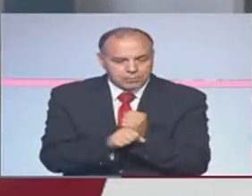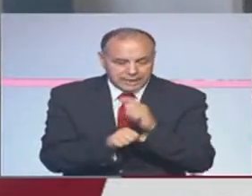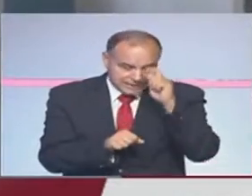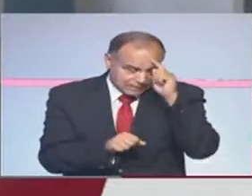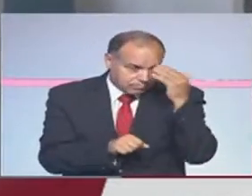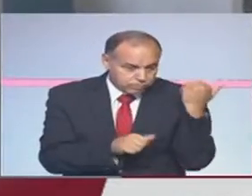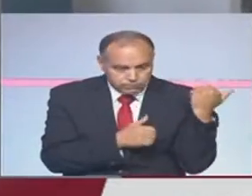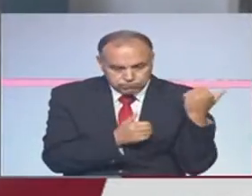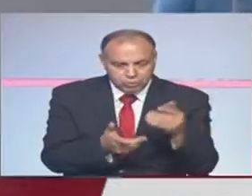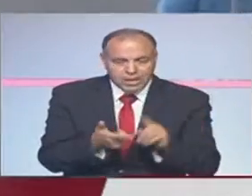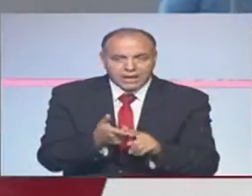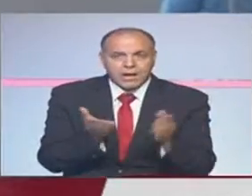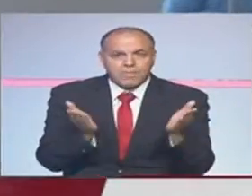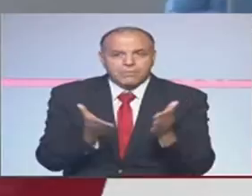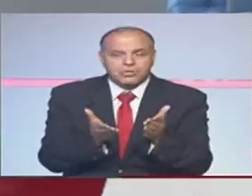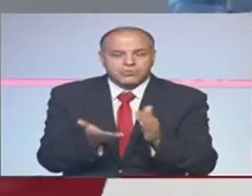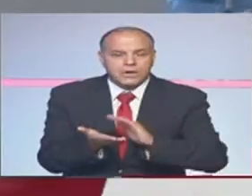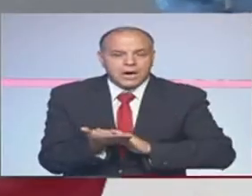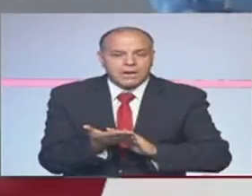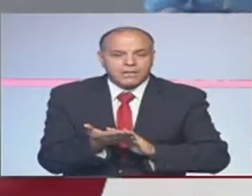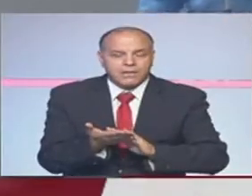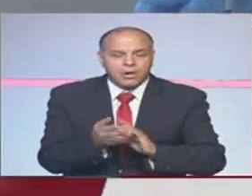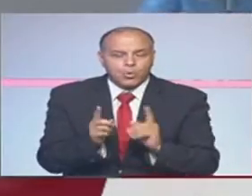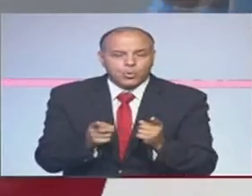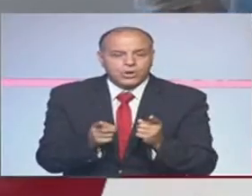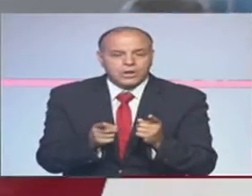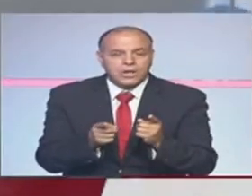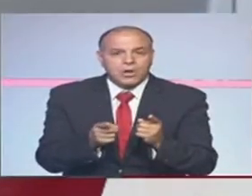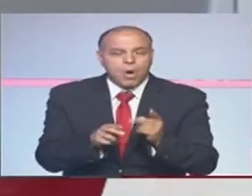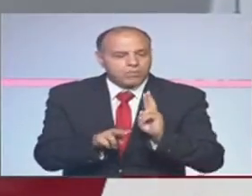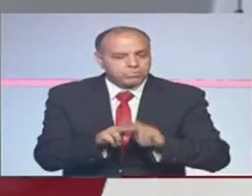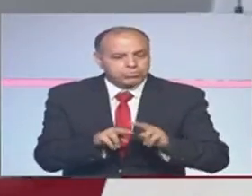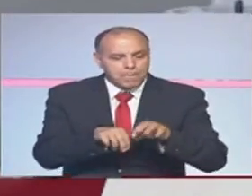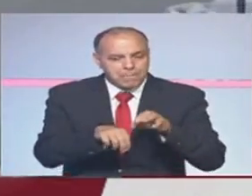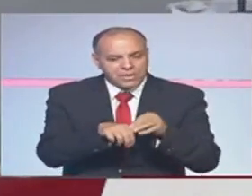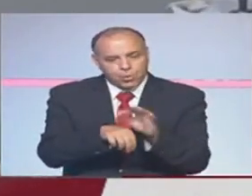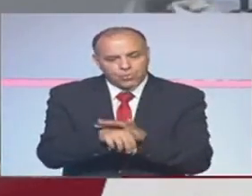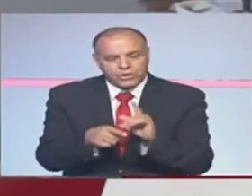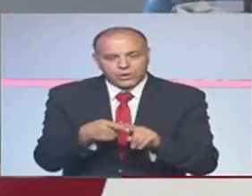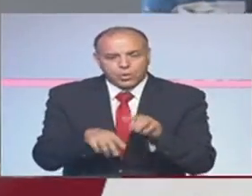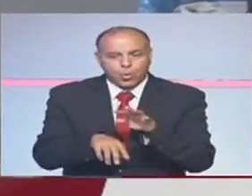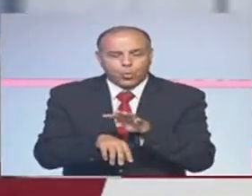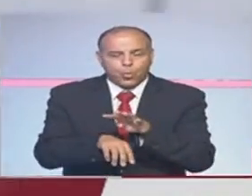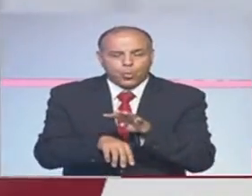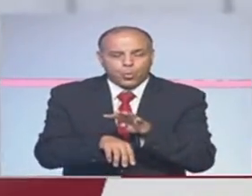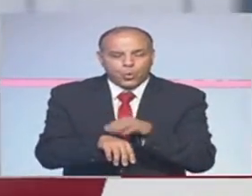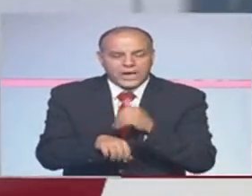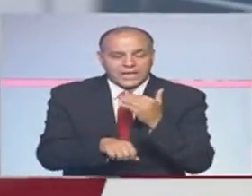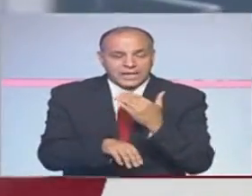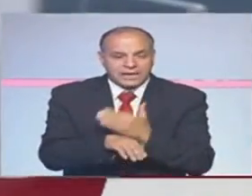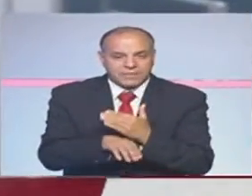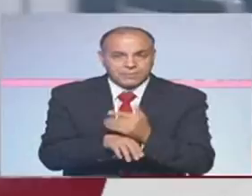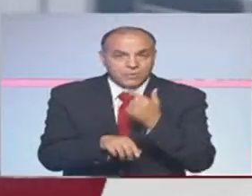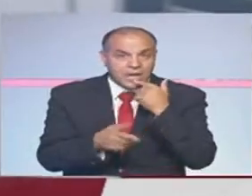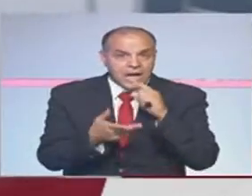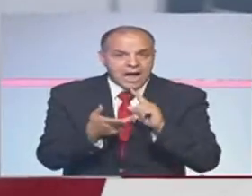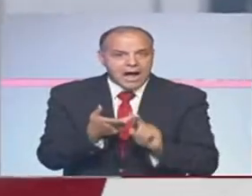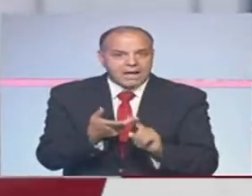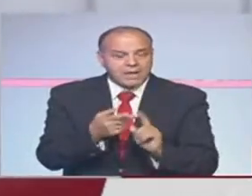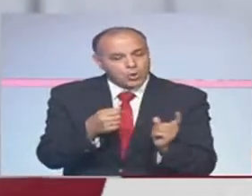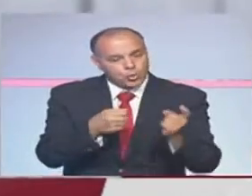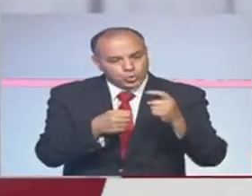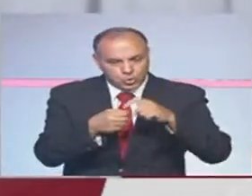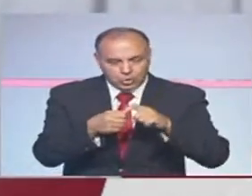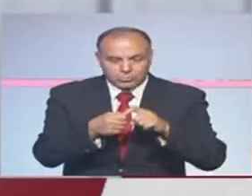الموقف بالمستشفى الميداني المخصص او اواعي مرضى الكوفيه بولايه بما من شانه ان يساهم